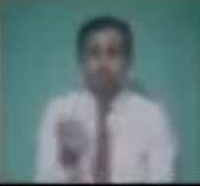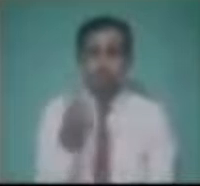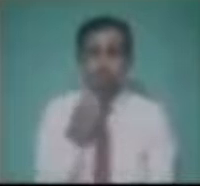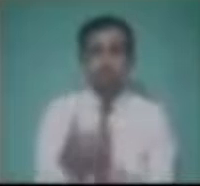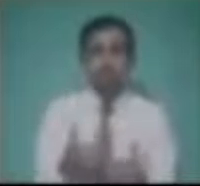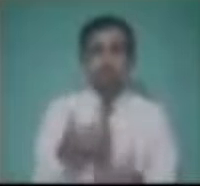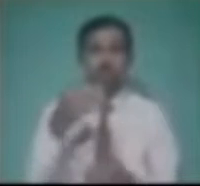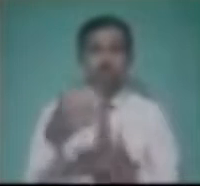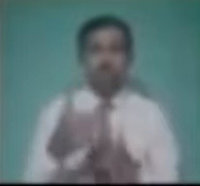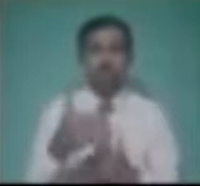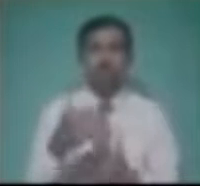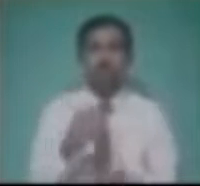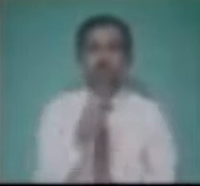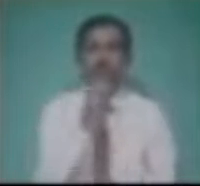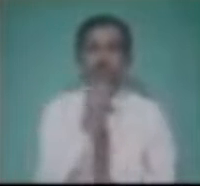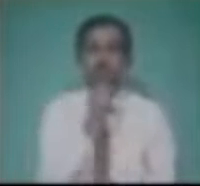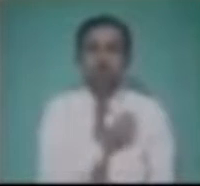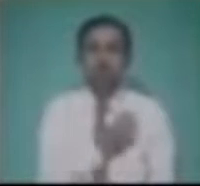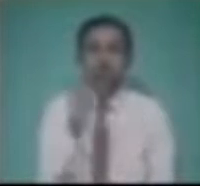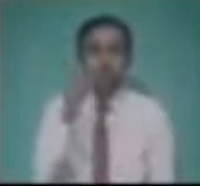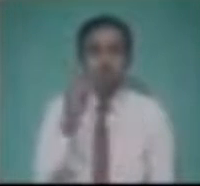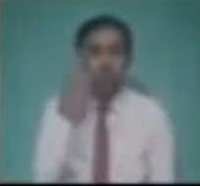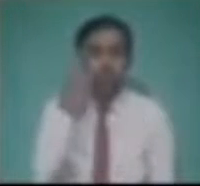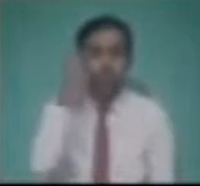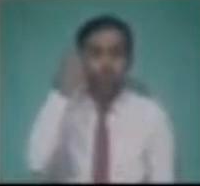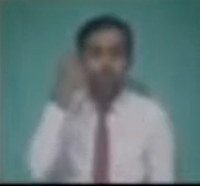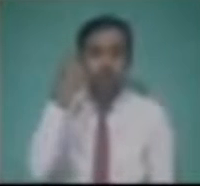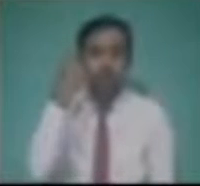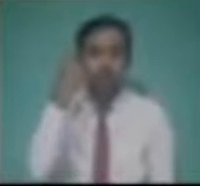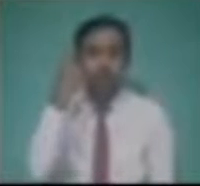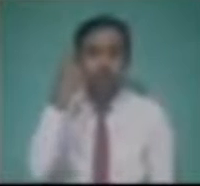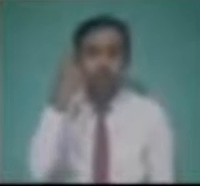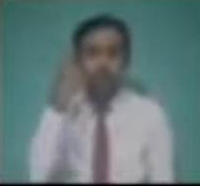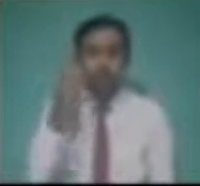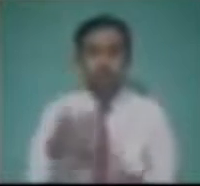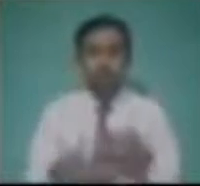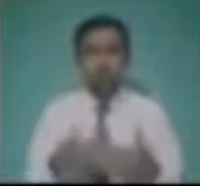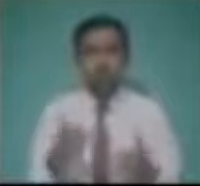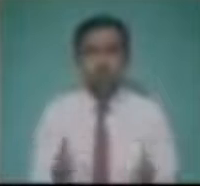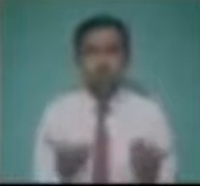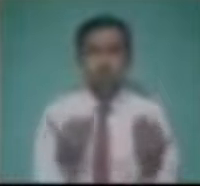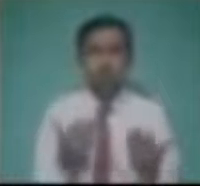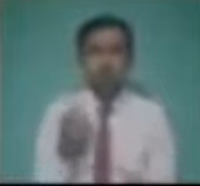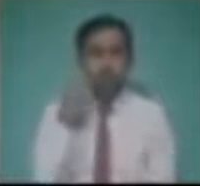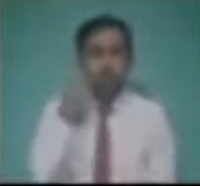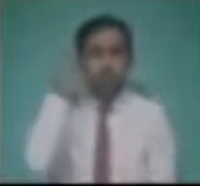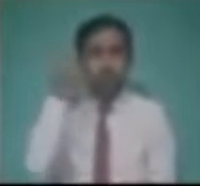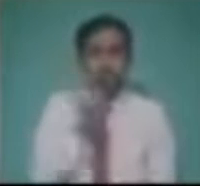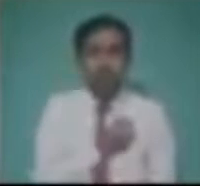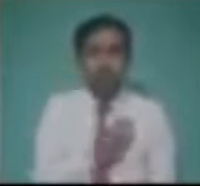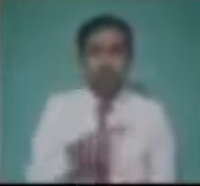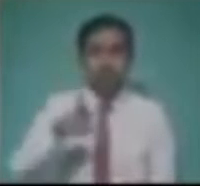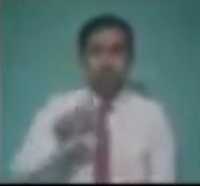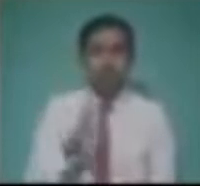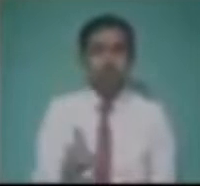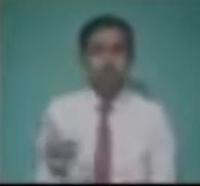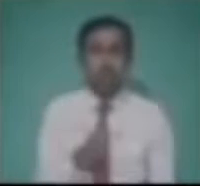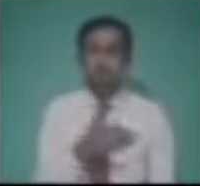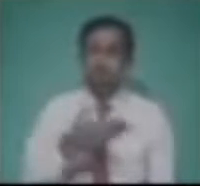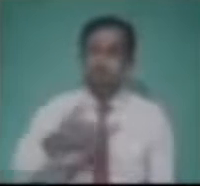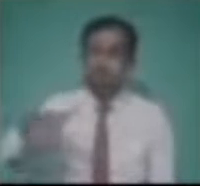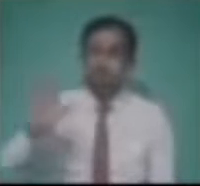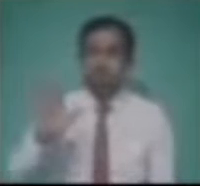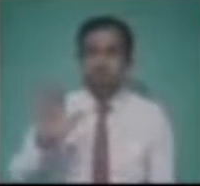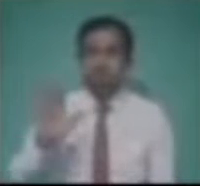ඒගොල්ලන්ට ඉදිරියට එන්න බෑ. වයසක වෛද්‍යවරු ඉන්න හින්දා විශේෂඥ වෛද්‍යවරු මේක ක්‍රියාත්මක වුණොත් විශේෂඥ වෛද්‍යවරු 200ක් පමණ එකපාරට එළියට